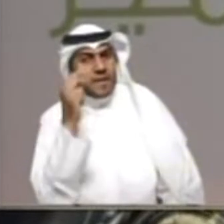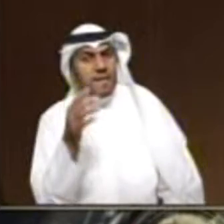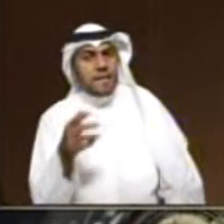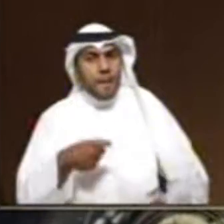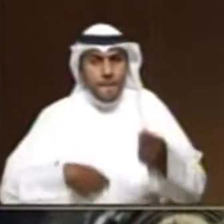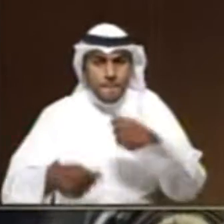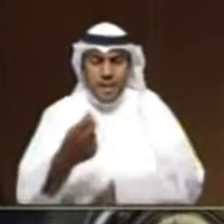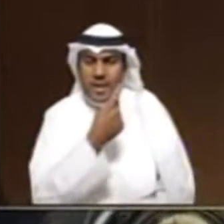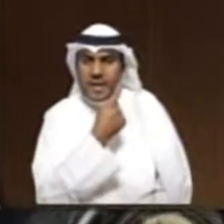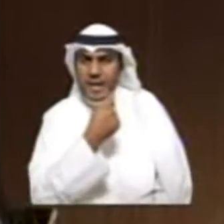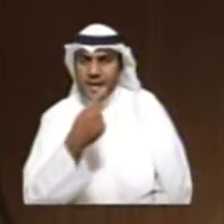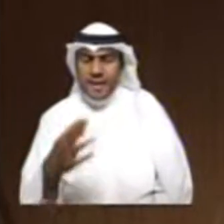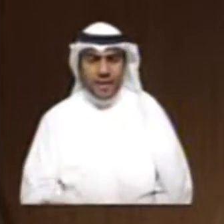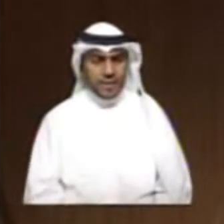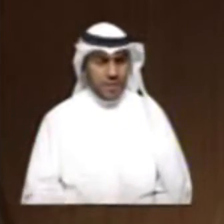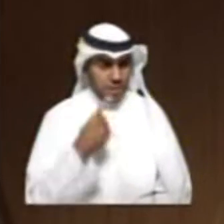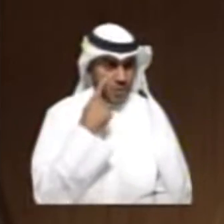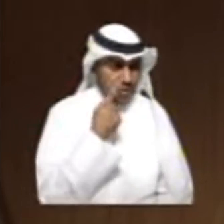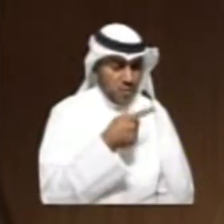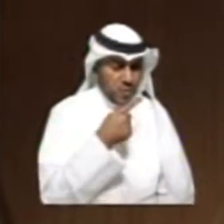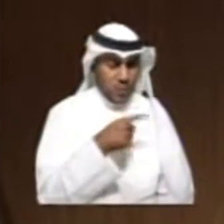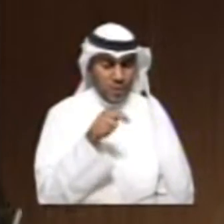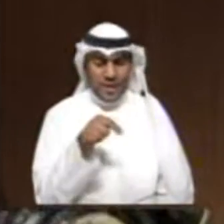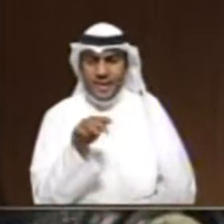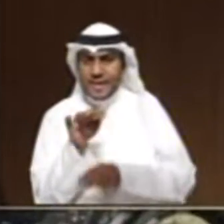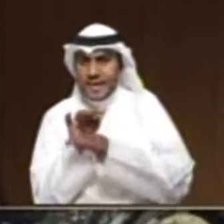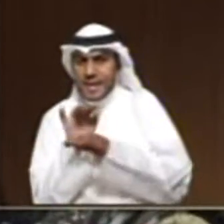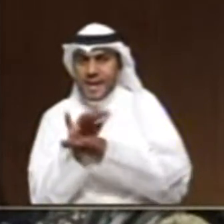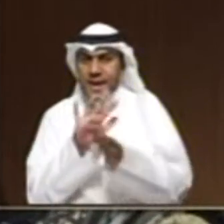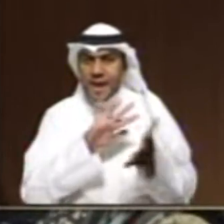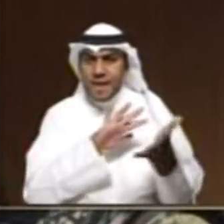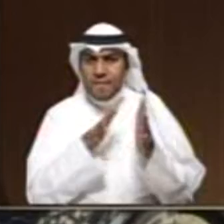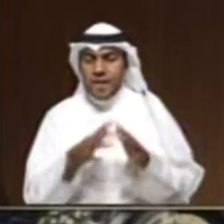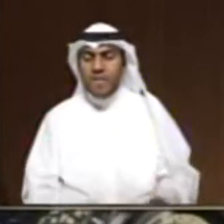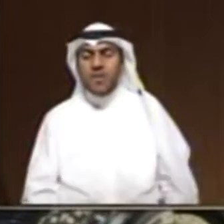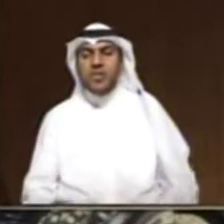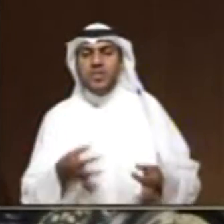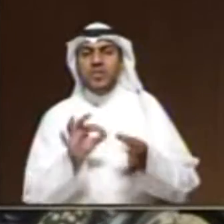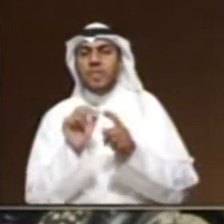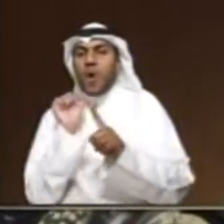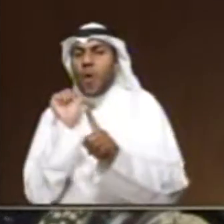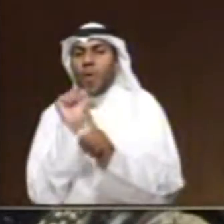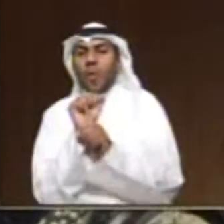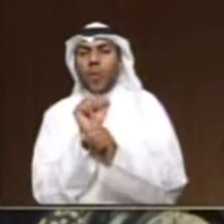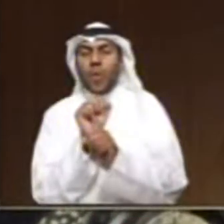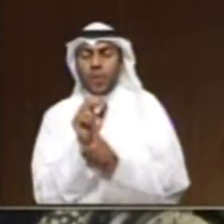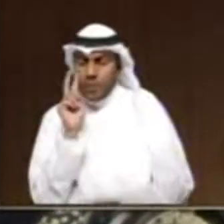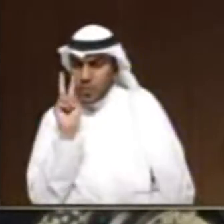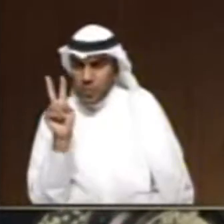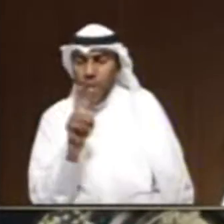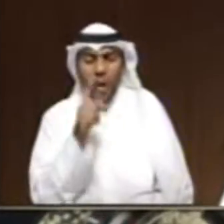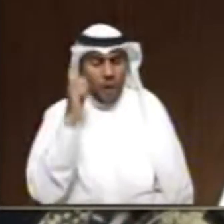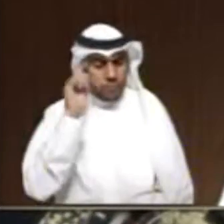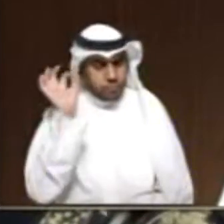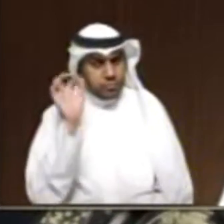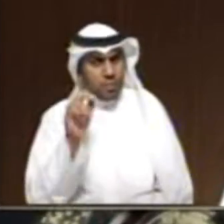ارتأت جمعية الحقوقيين الكويتية من خلال هذا المؤتمر أنه يمكننا أن نظهر الجانب المبدع في